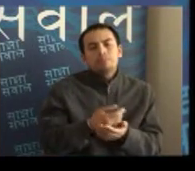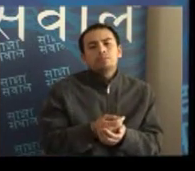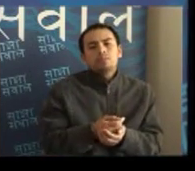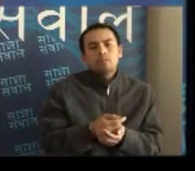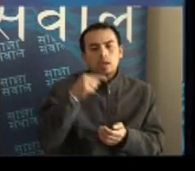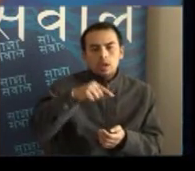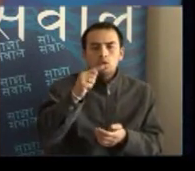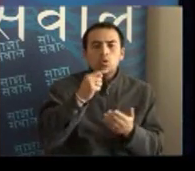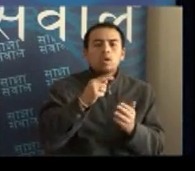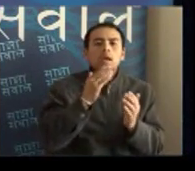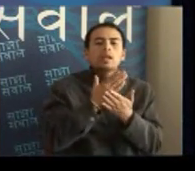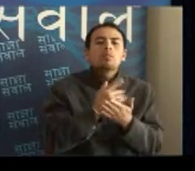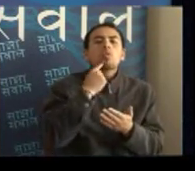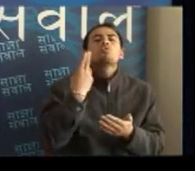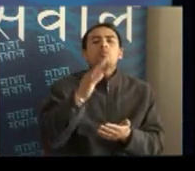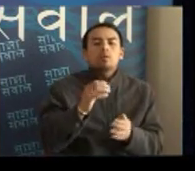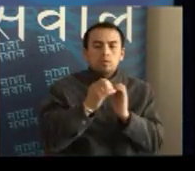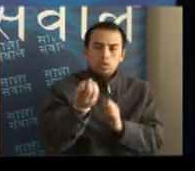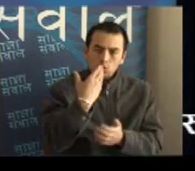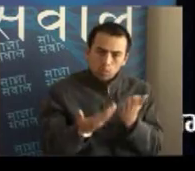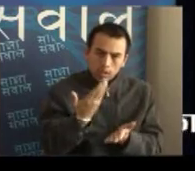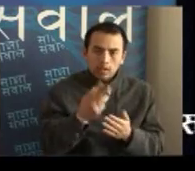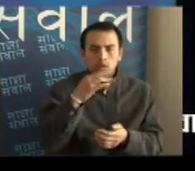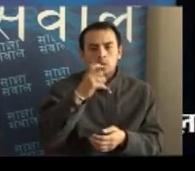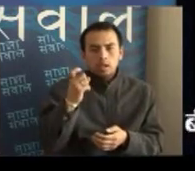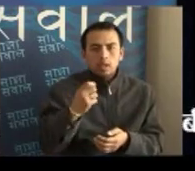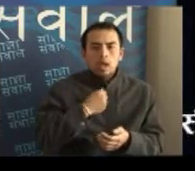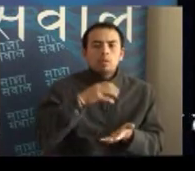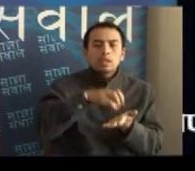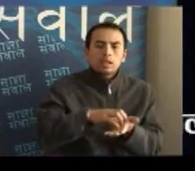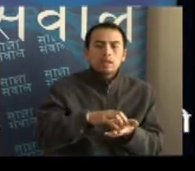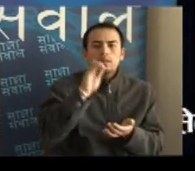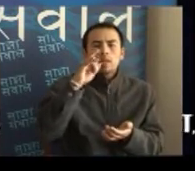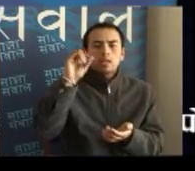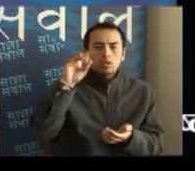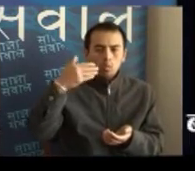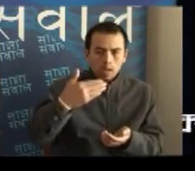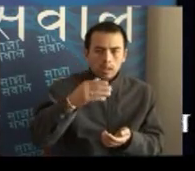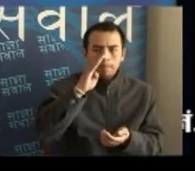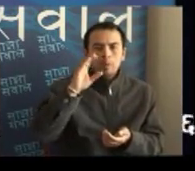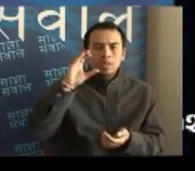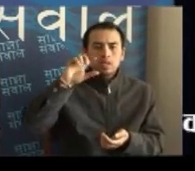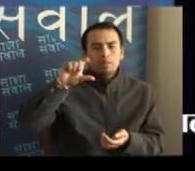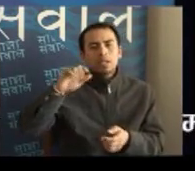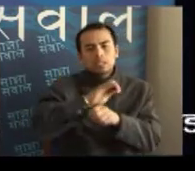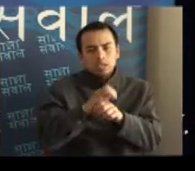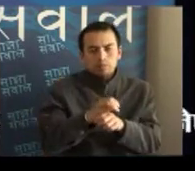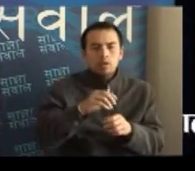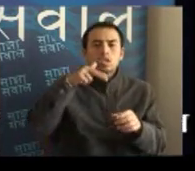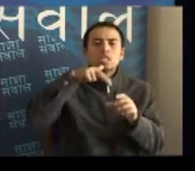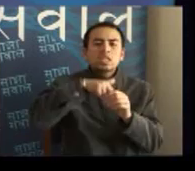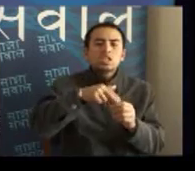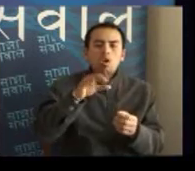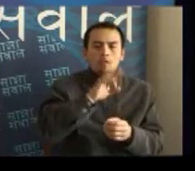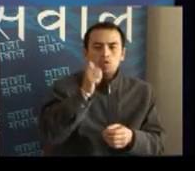नआउला। आजको साझा सवाल तपाईँलाई कस्तो लाग्यो प्रतिक्रिया पठाउन सक्नुहुन्छ, त्यसका लागि हाम्रो ठेगाना हो साझा सवाल बिबिसी नेपाली सेवा, पोस्ट बक्स